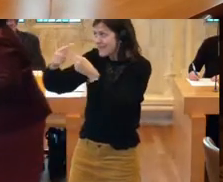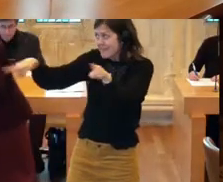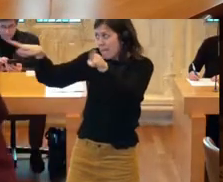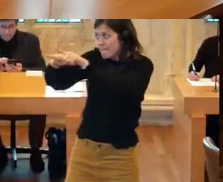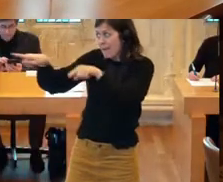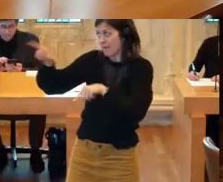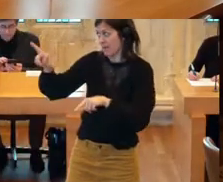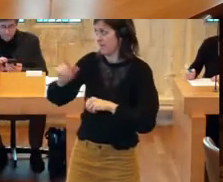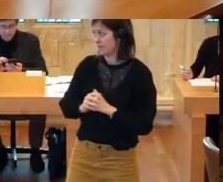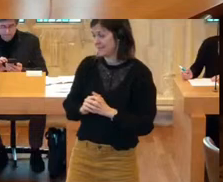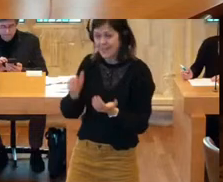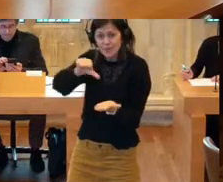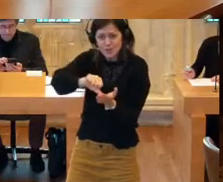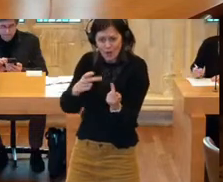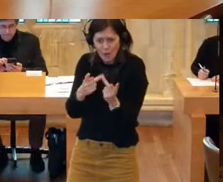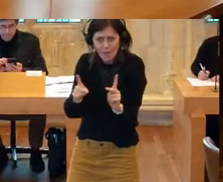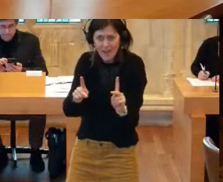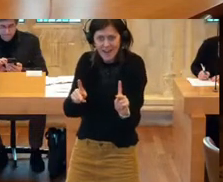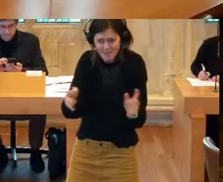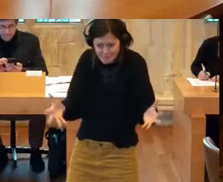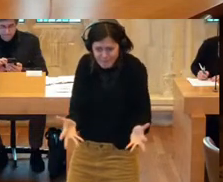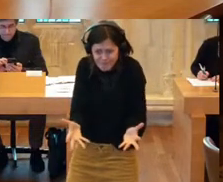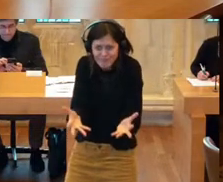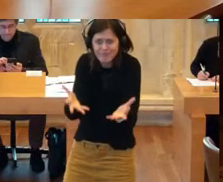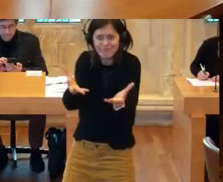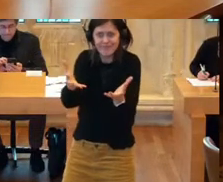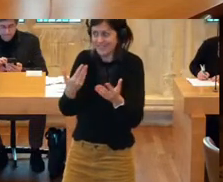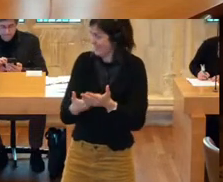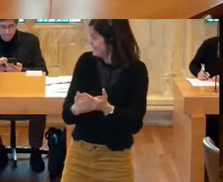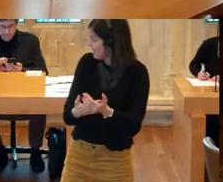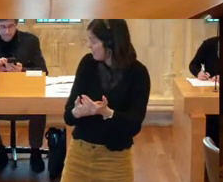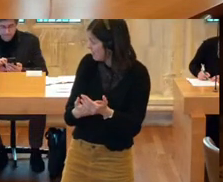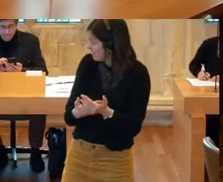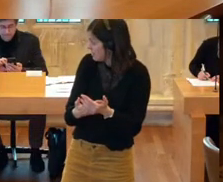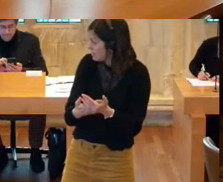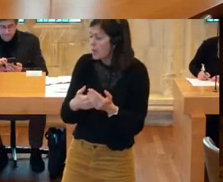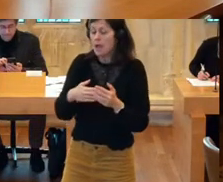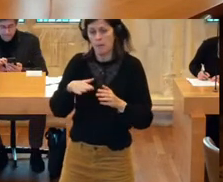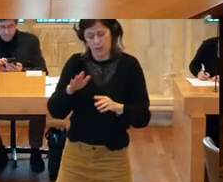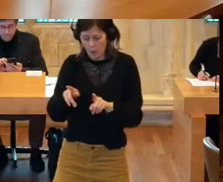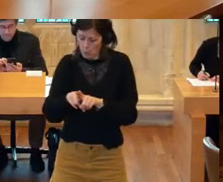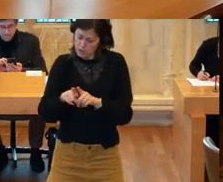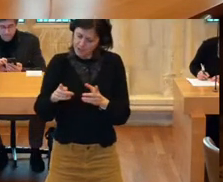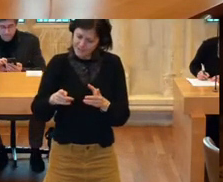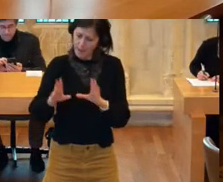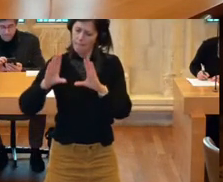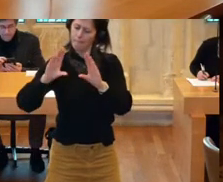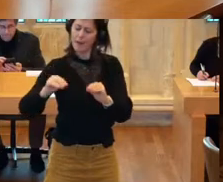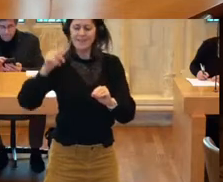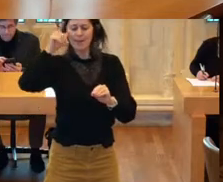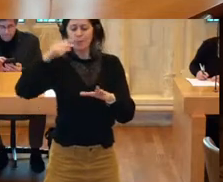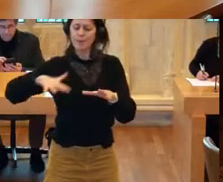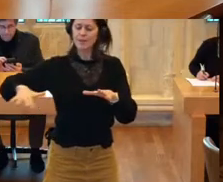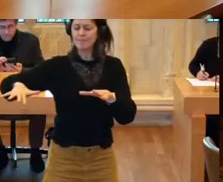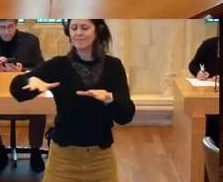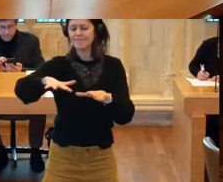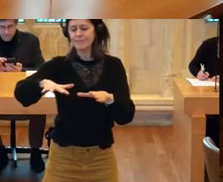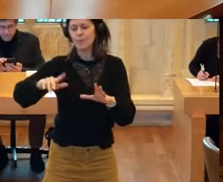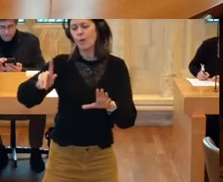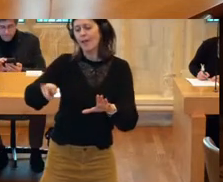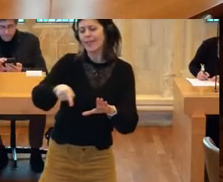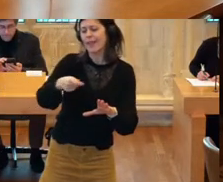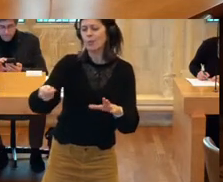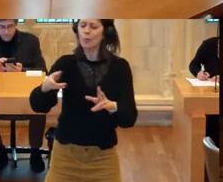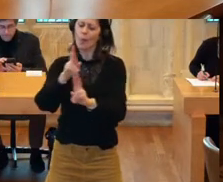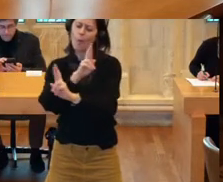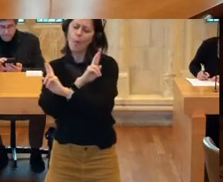de dynamiser le centre-ville commerçant, mais aussi de considérer la place de la République comme un lieu de nature et de